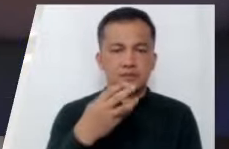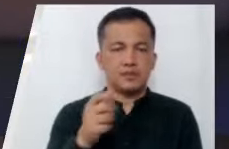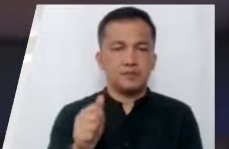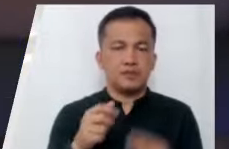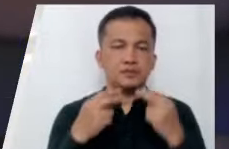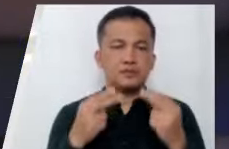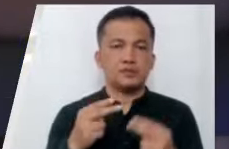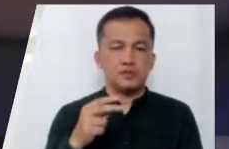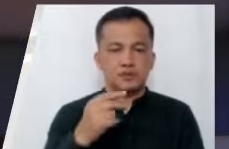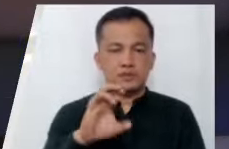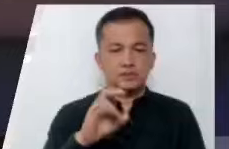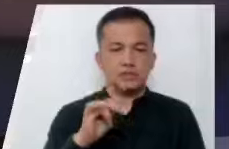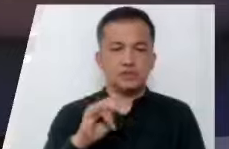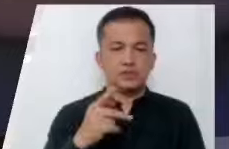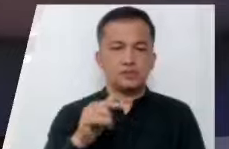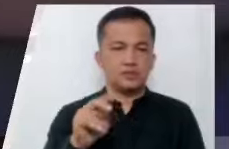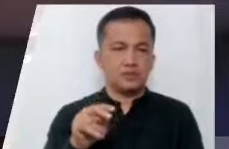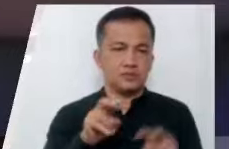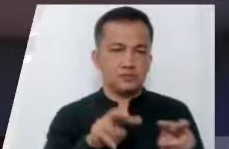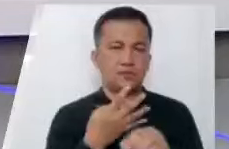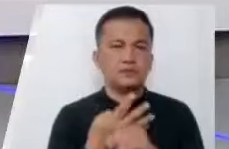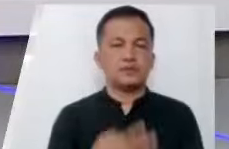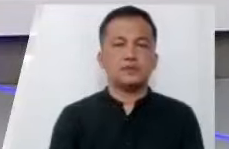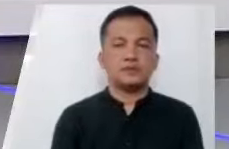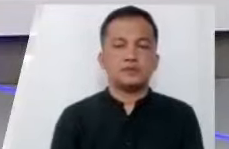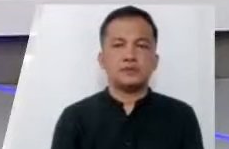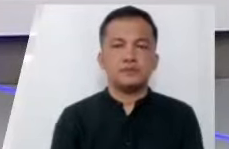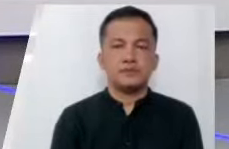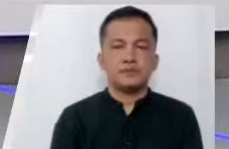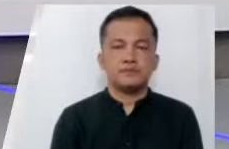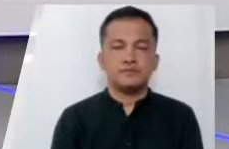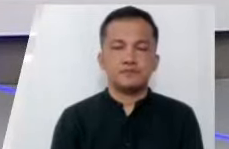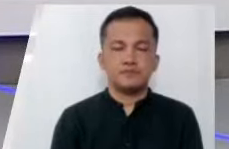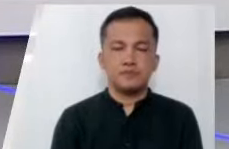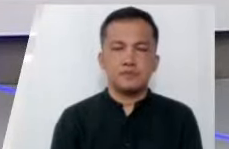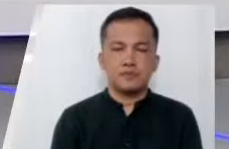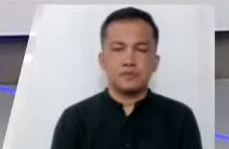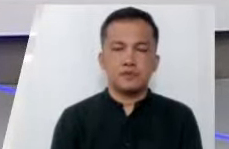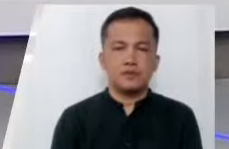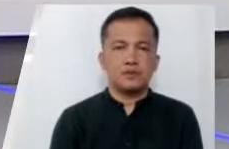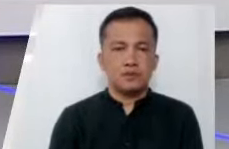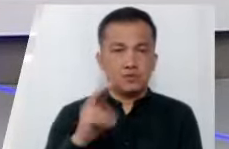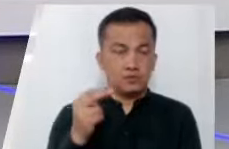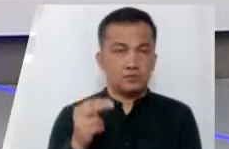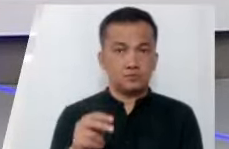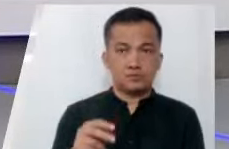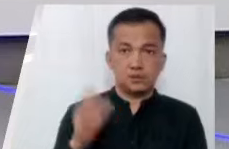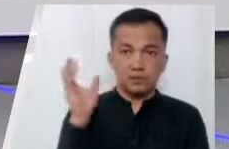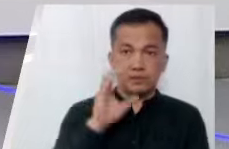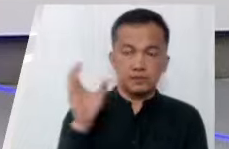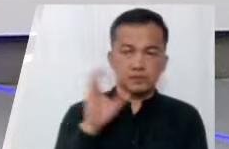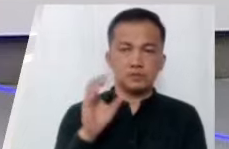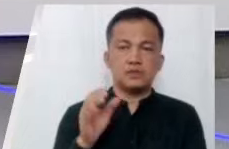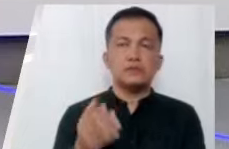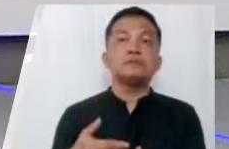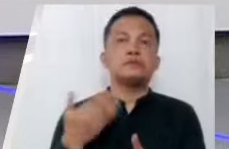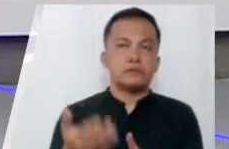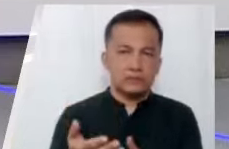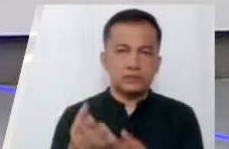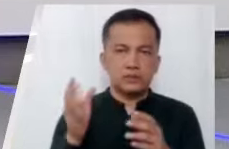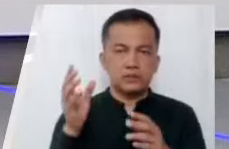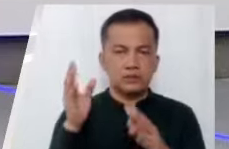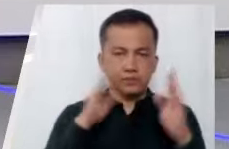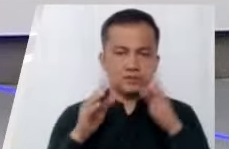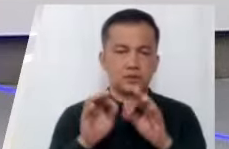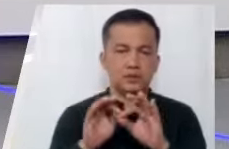Gaston Nakatutok, 24 Oras. Kung kailan magpapasko, saka pa namomroblema ang ilang pamilya sa may